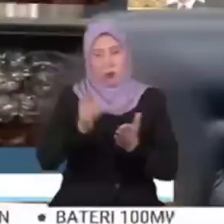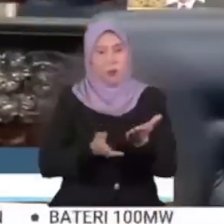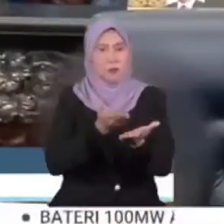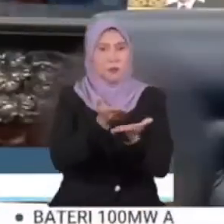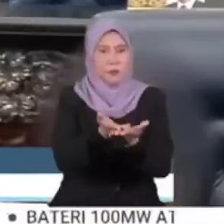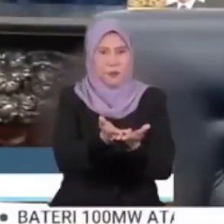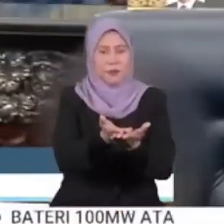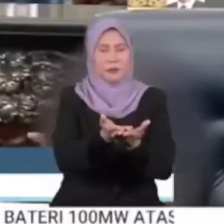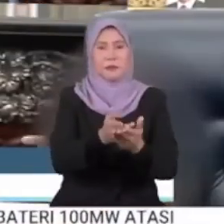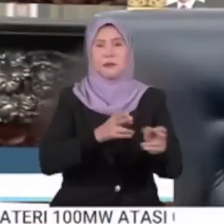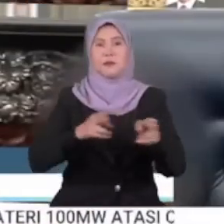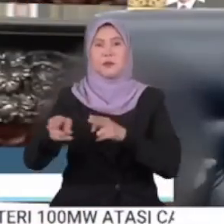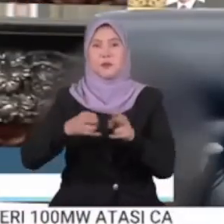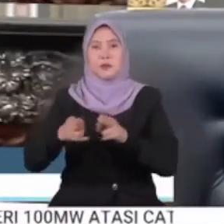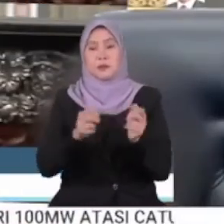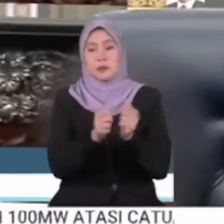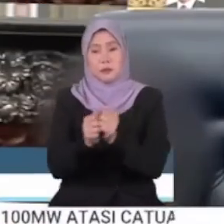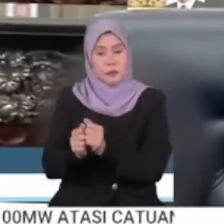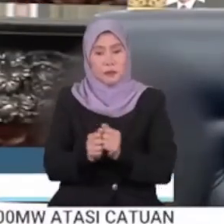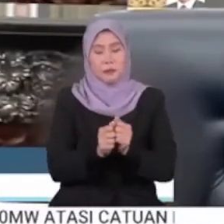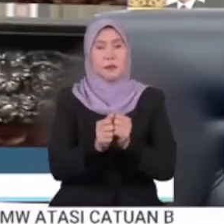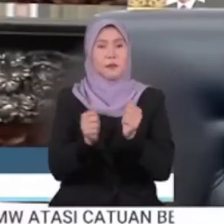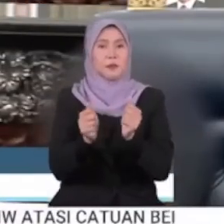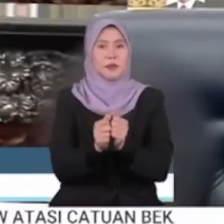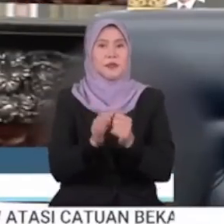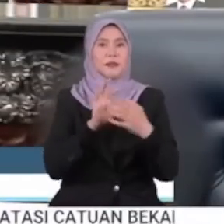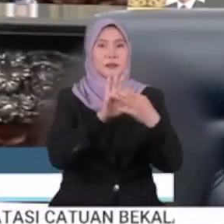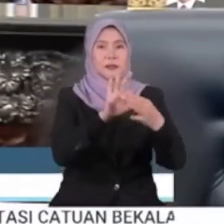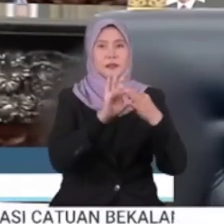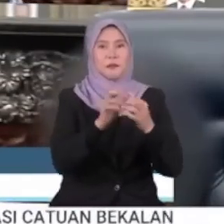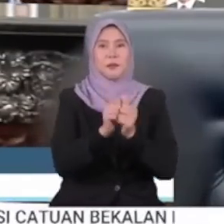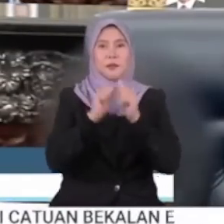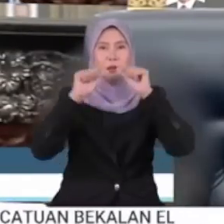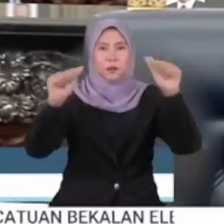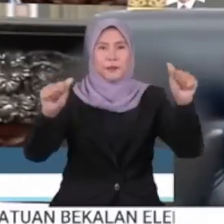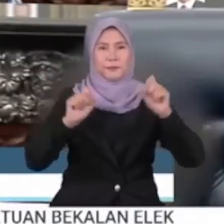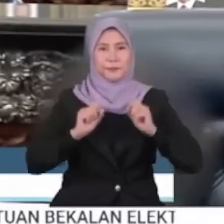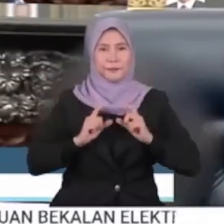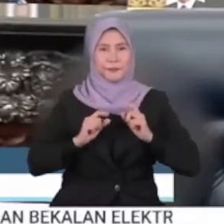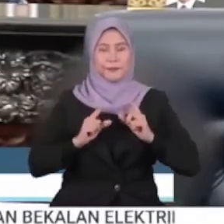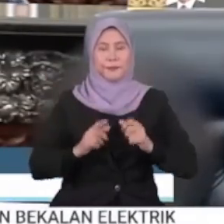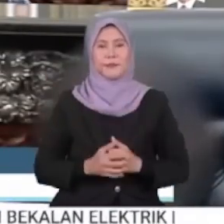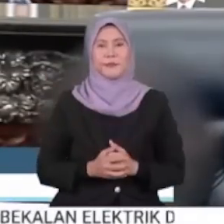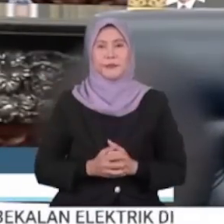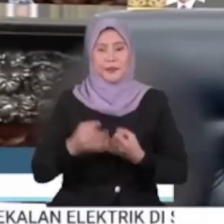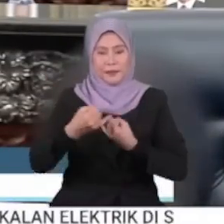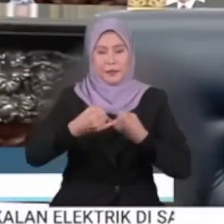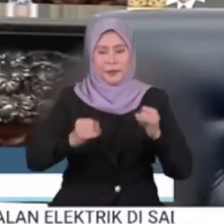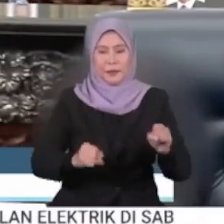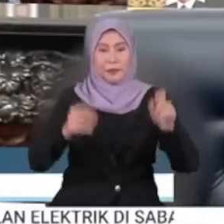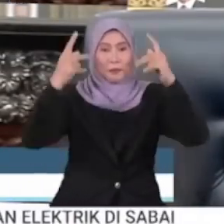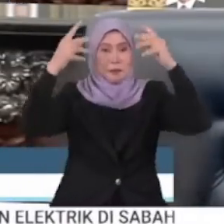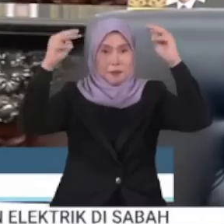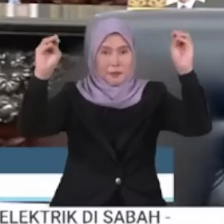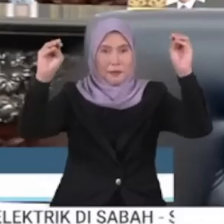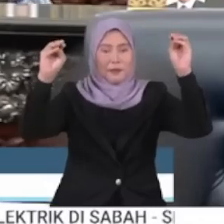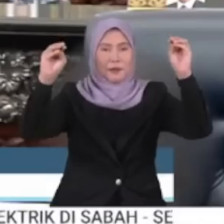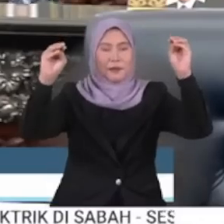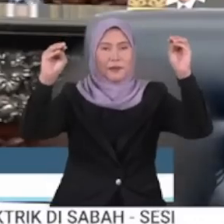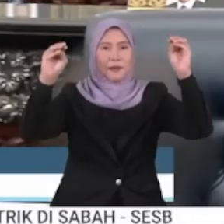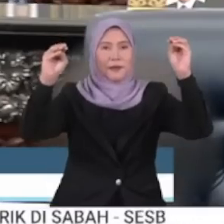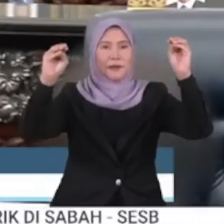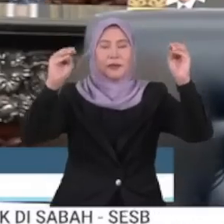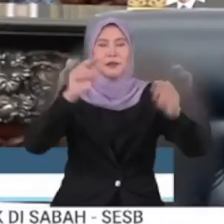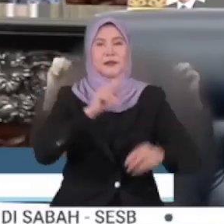proposal yang diuruskan bersama di antara unit kerjasama awam swasta. Jabatan Perdana Menteri,